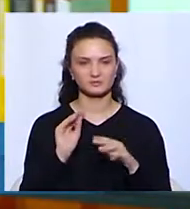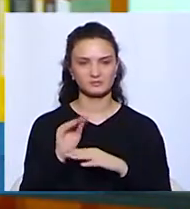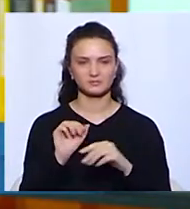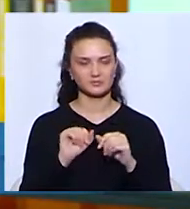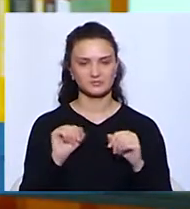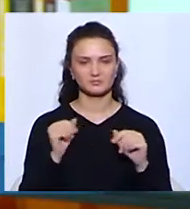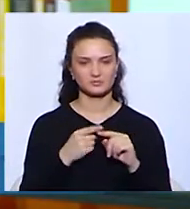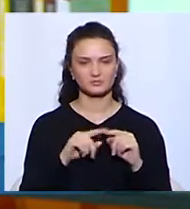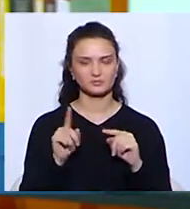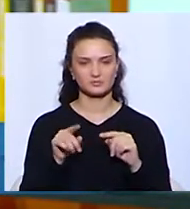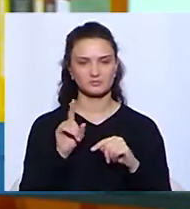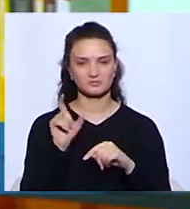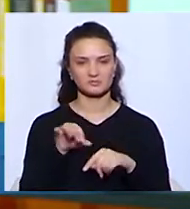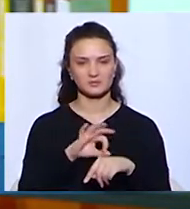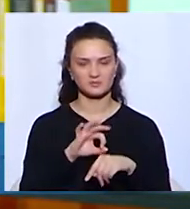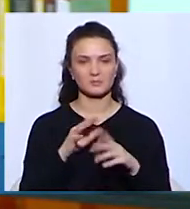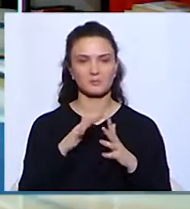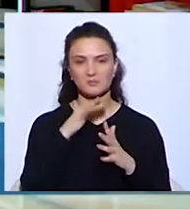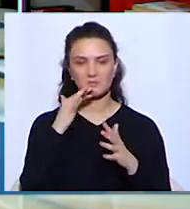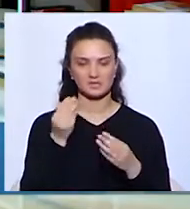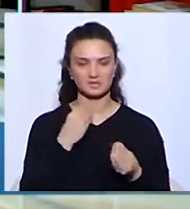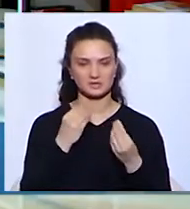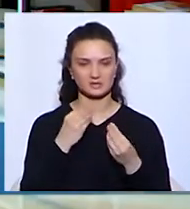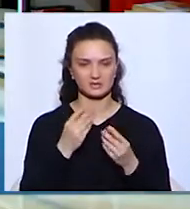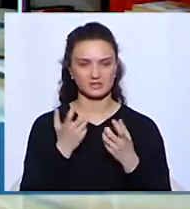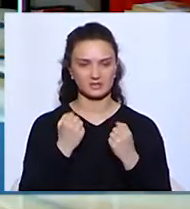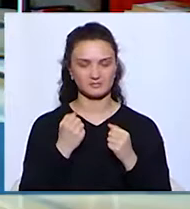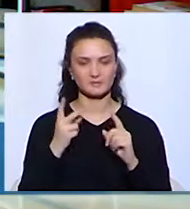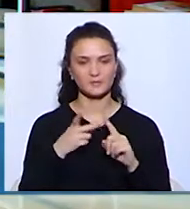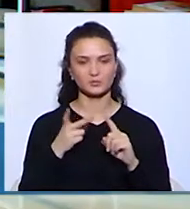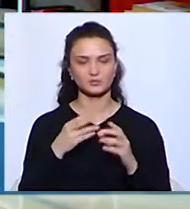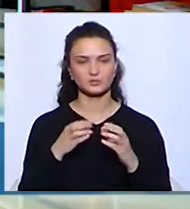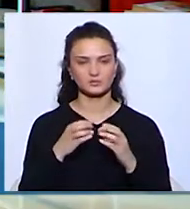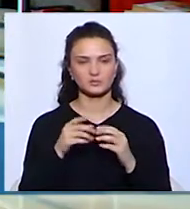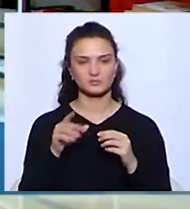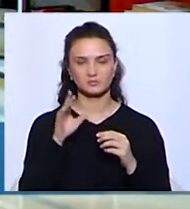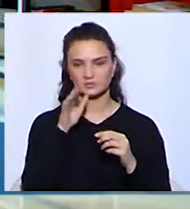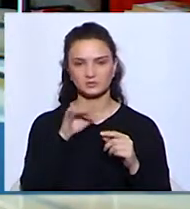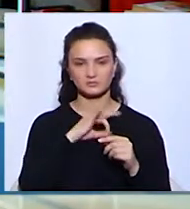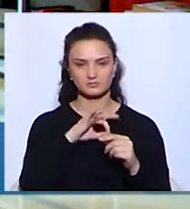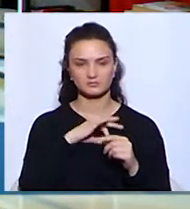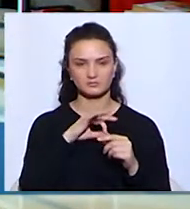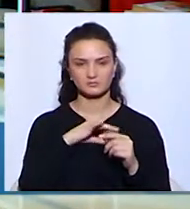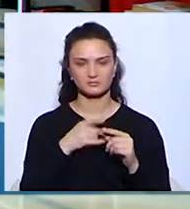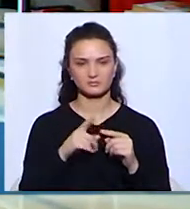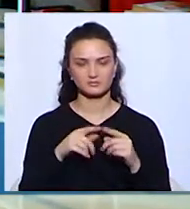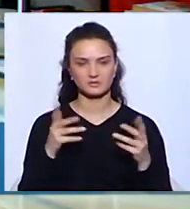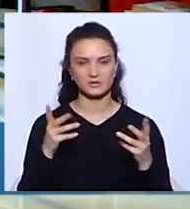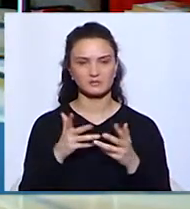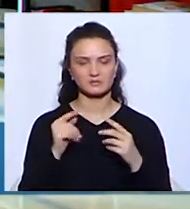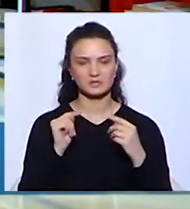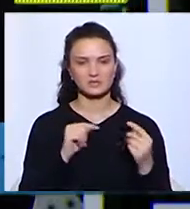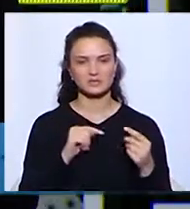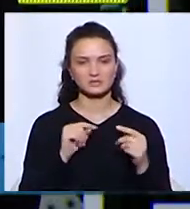დამატება, იმიტომ რომ ეს გამოდის, რომ ეს პაციენტი მეტ დოზას იღებს. მეორე ჯგუფი, რომელიც ამ დროს გამოიყენება, ეს არის არასტეროიდული ანთების